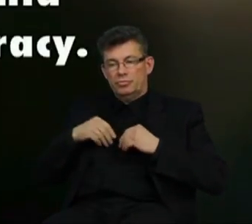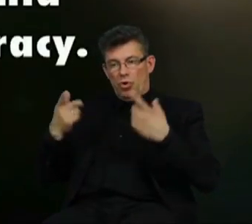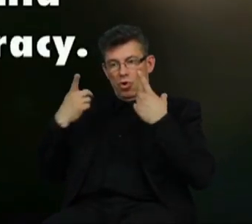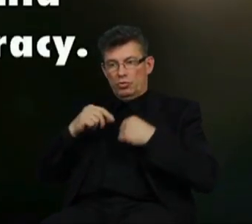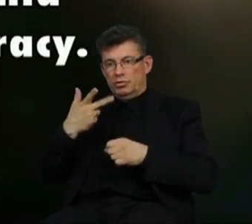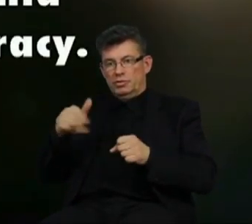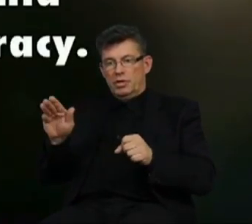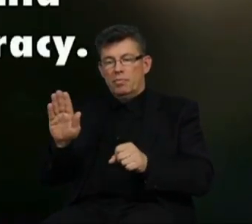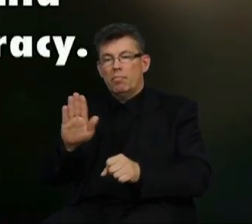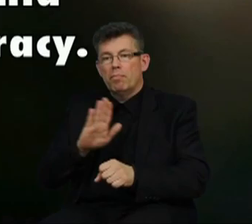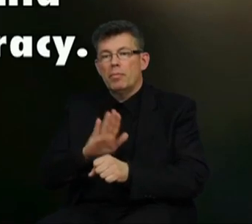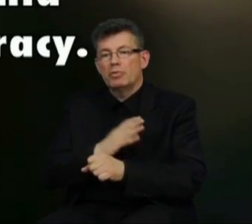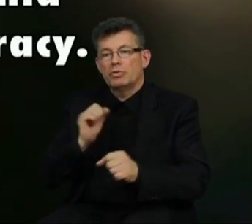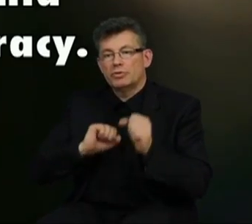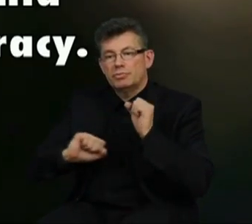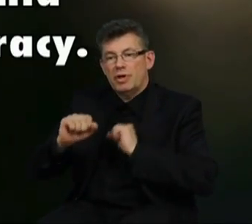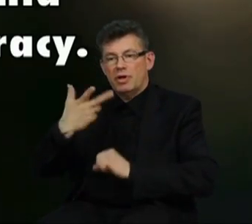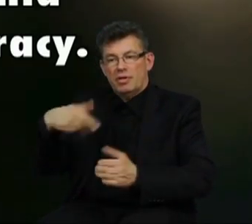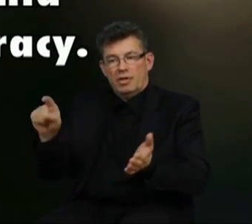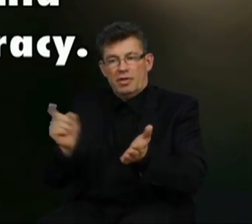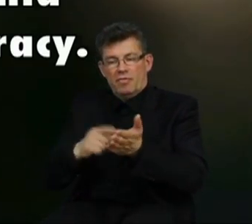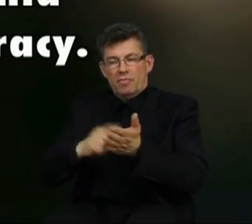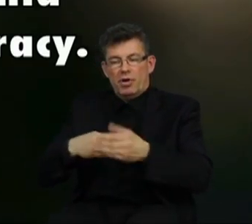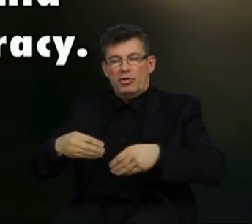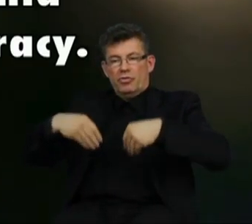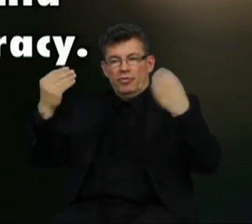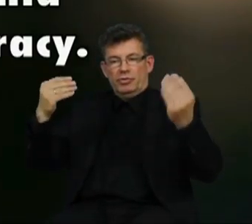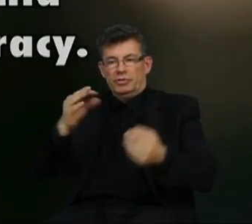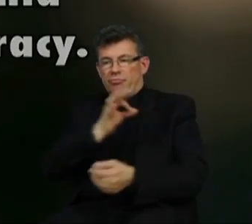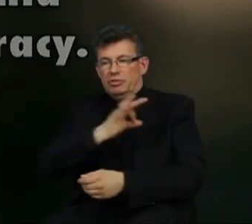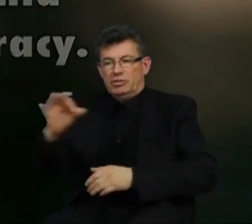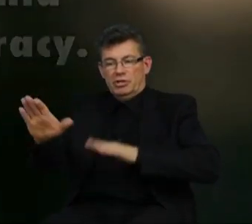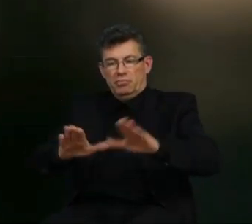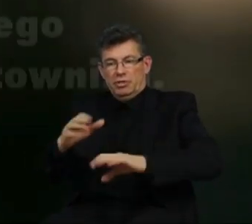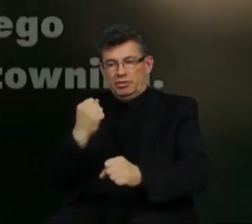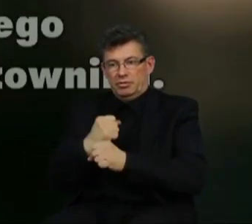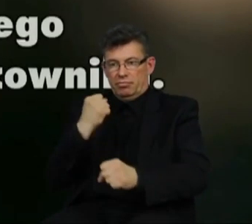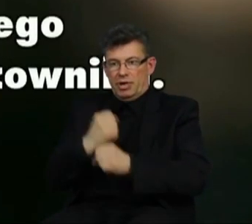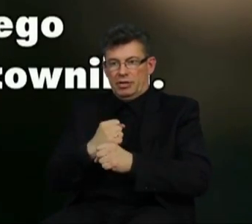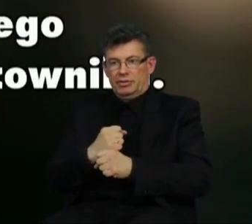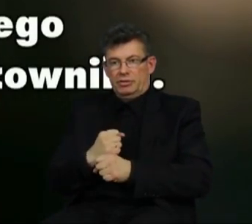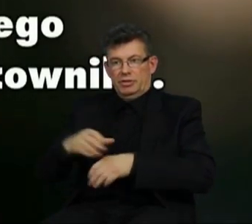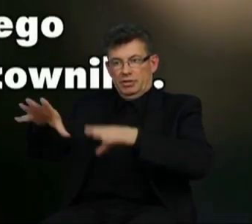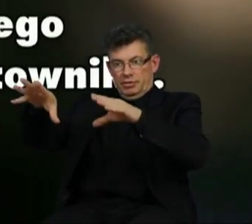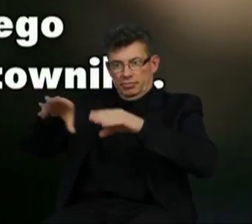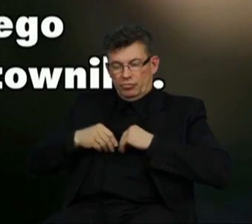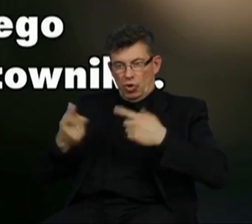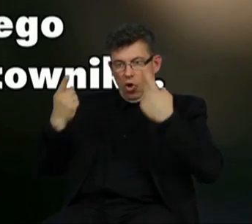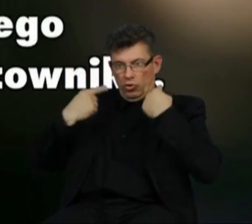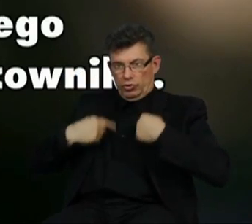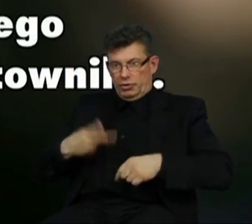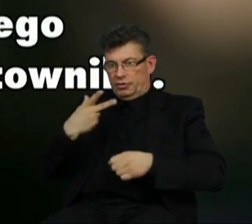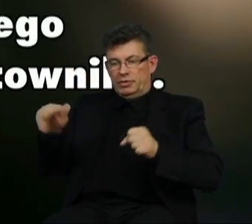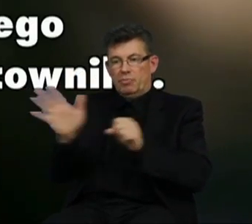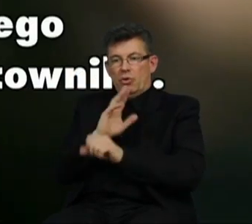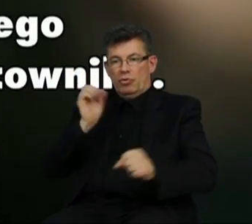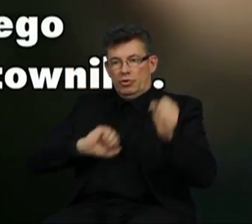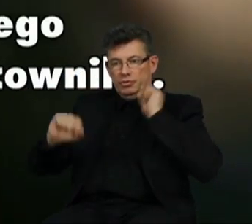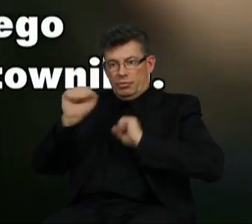Zatrudnianie osób z niepełnosprawnościami nie wymaga tworzenia specjalnych miejsc pracy. Zatrudniając osobę z